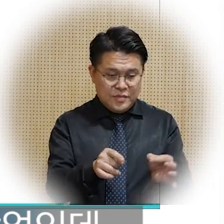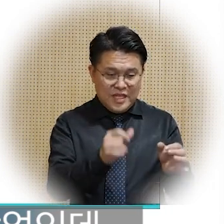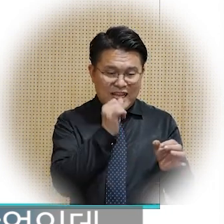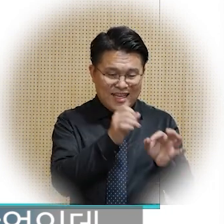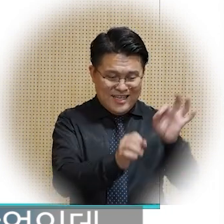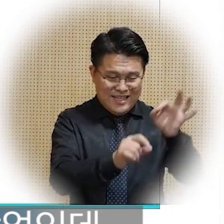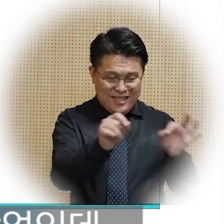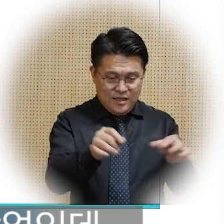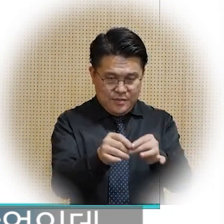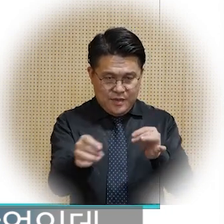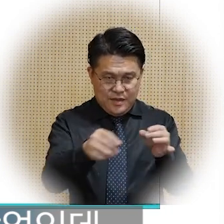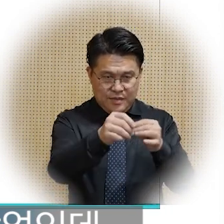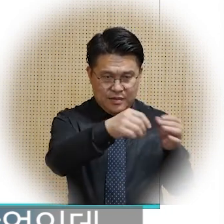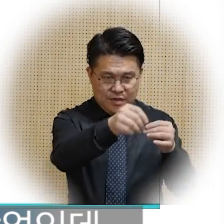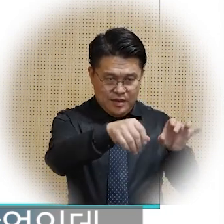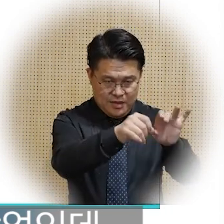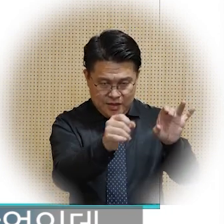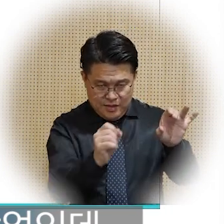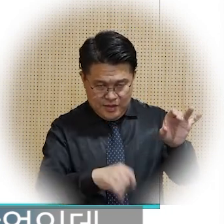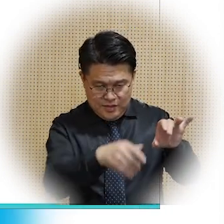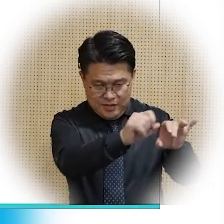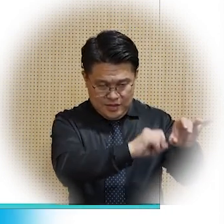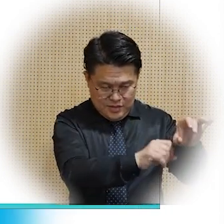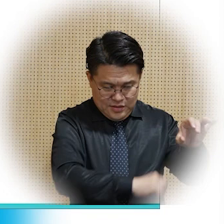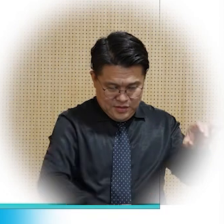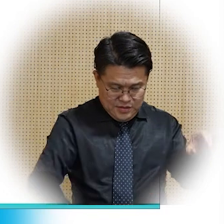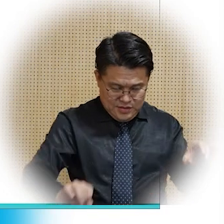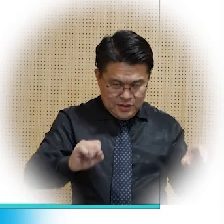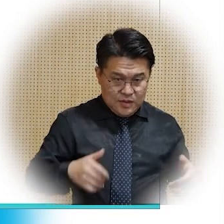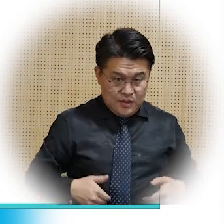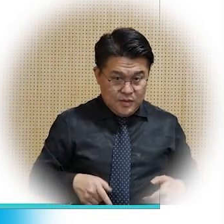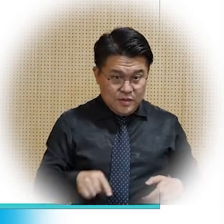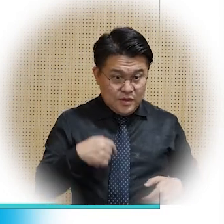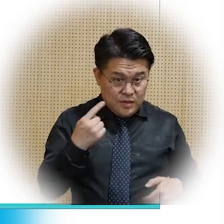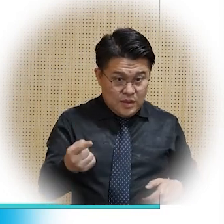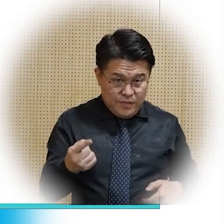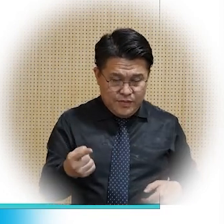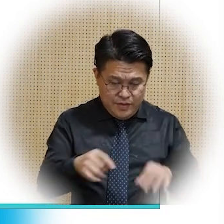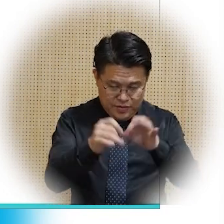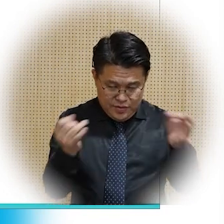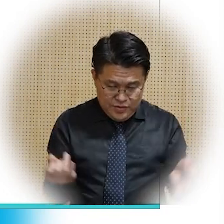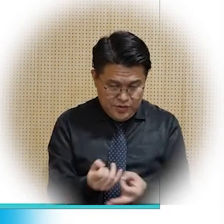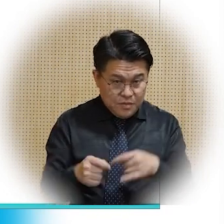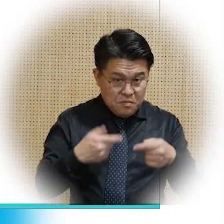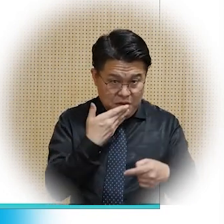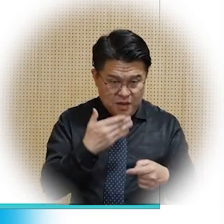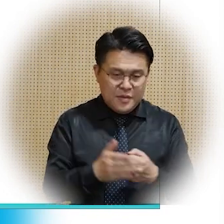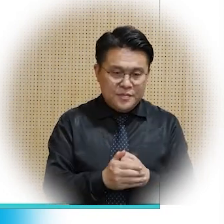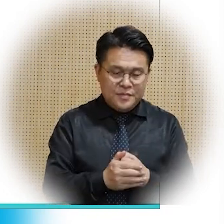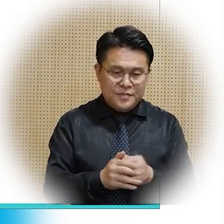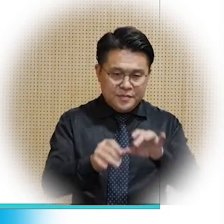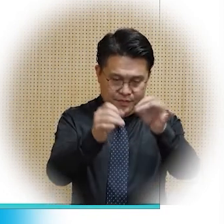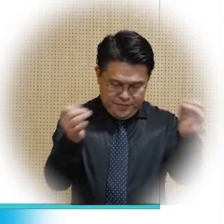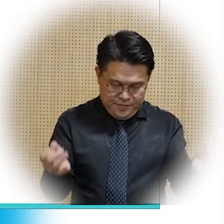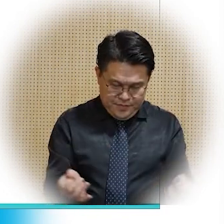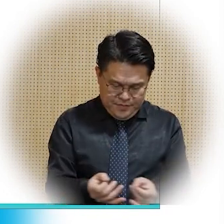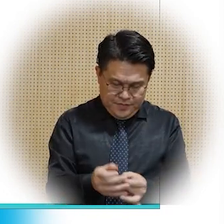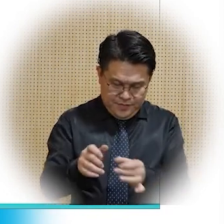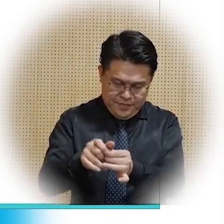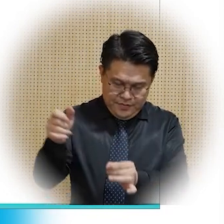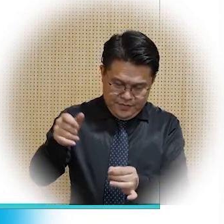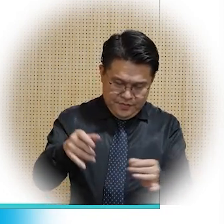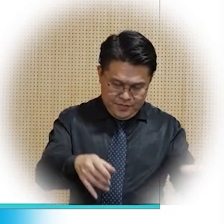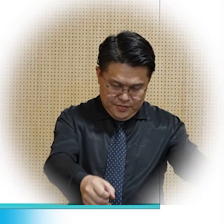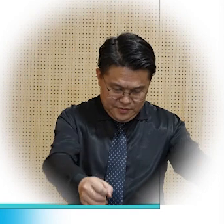직무거든요. 그럼 첫 번째는 바퀴를 분해하는 거. 일단은 분해를 해야지 뭔가 가능하잖아요.